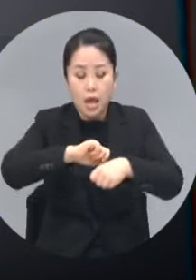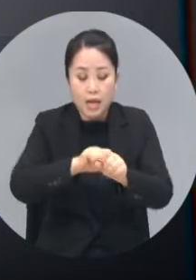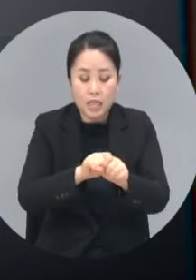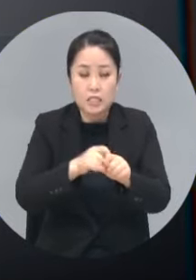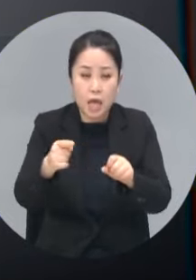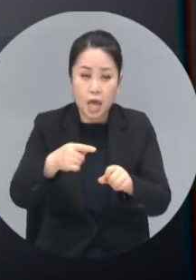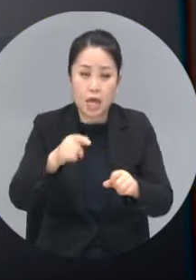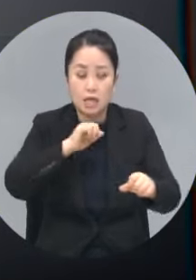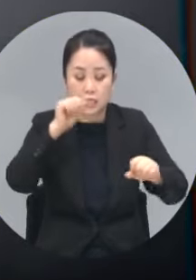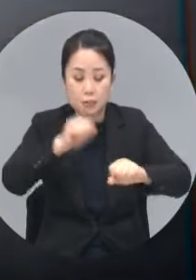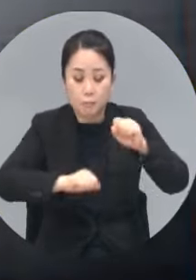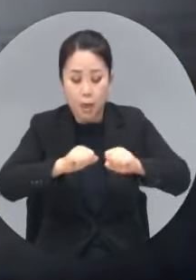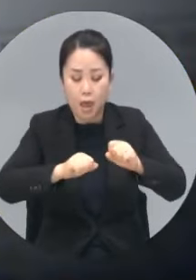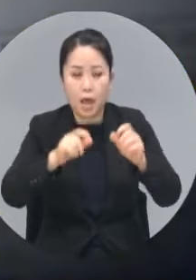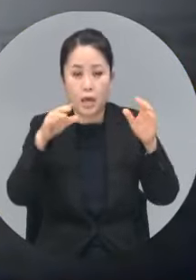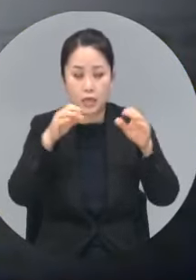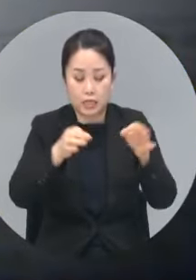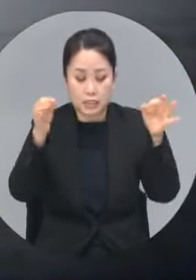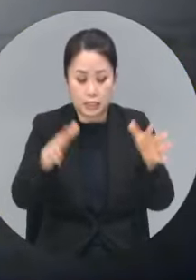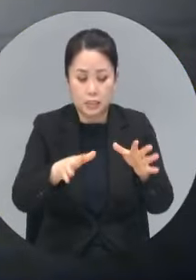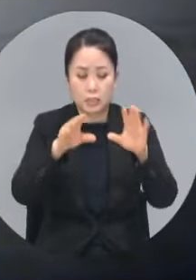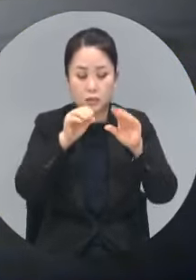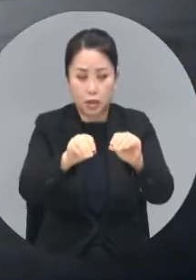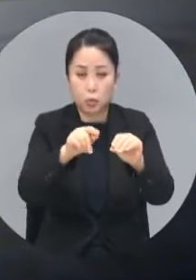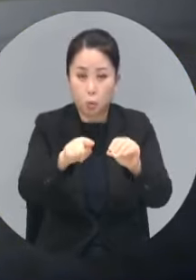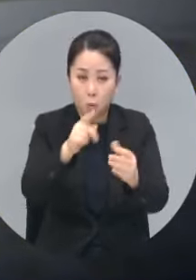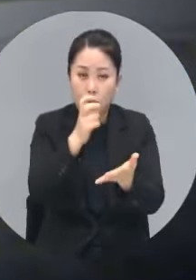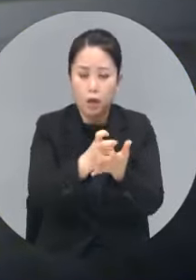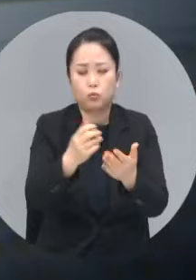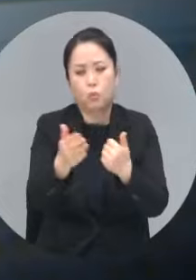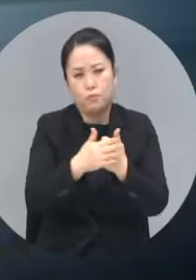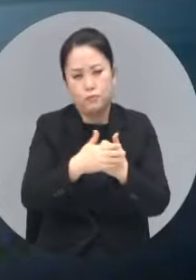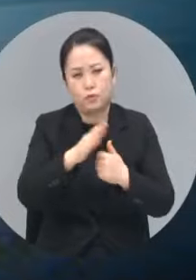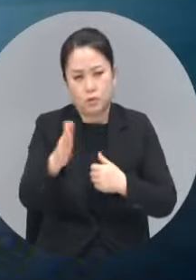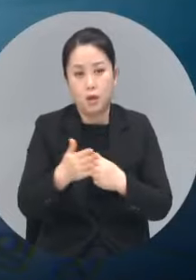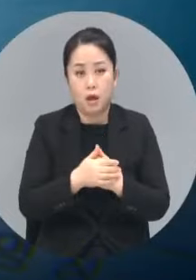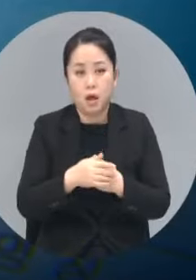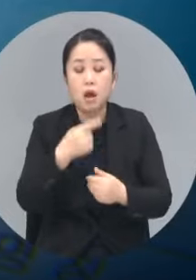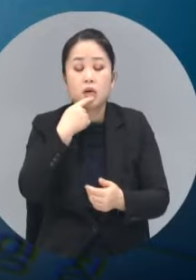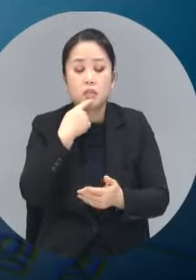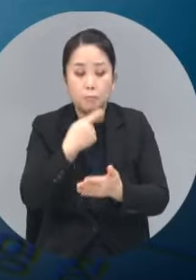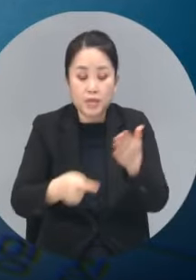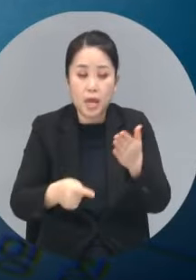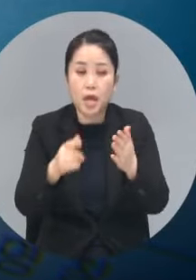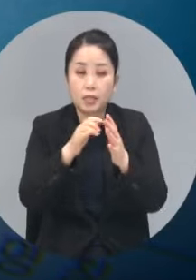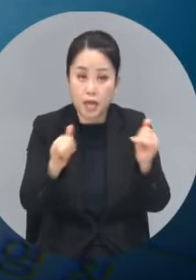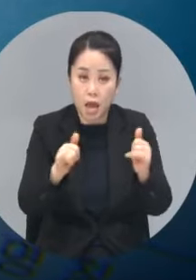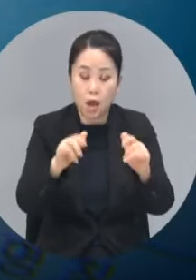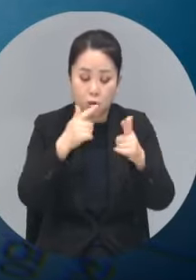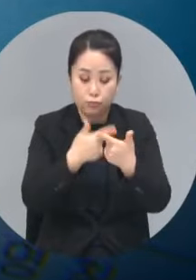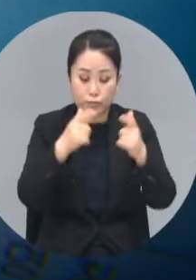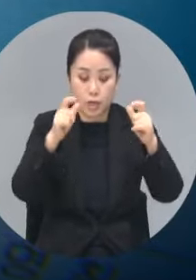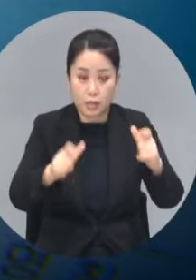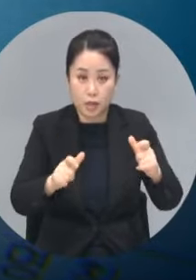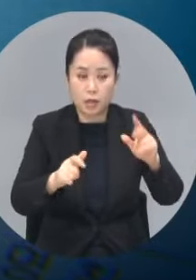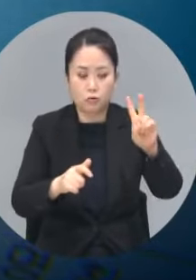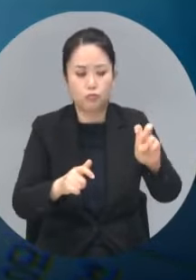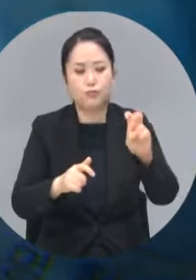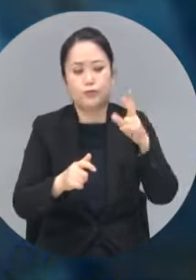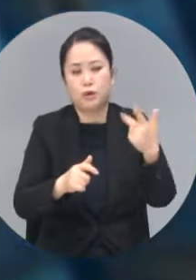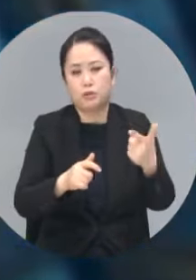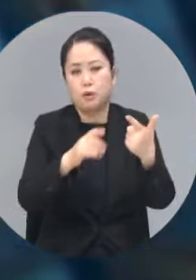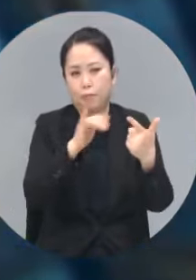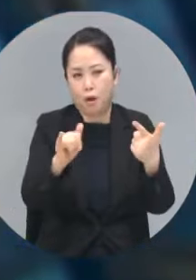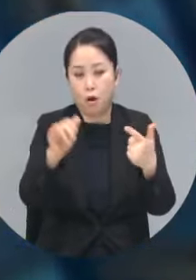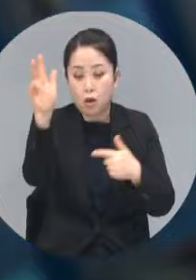현실으로 도움이 정부로부터 신탁사기 피를 인정받은 전 피자는 지 부산에서 26명